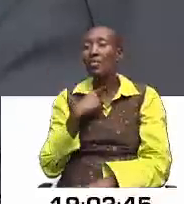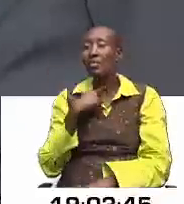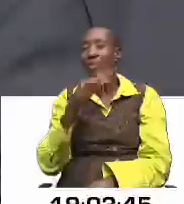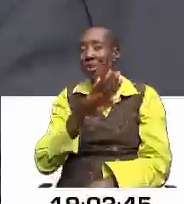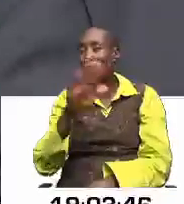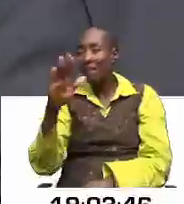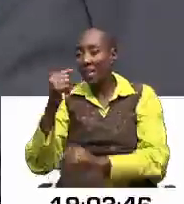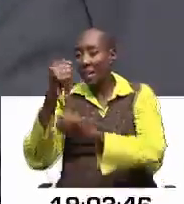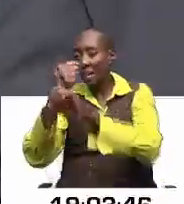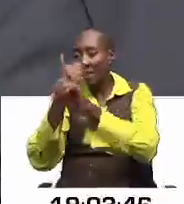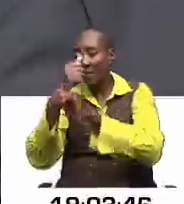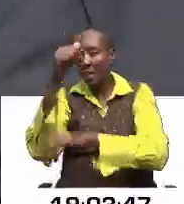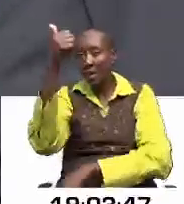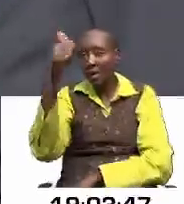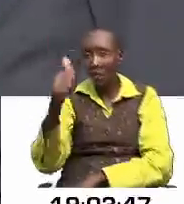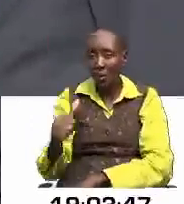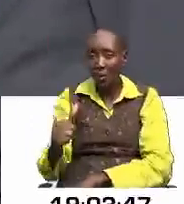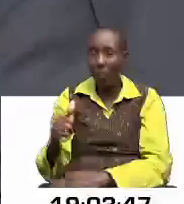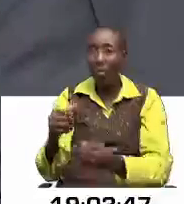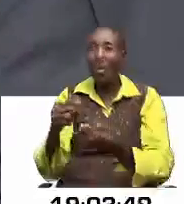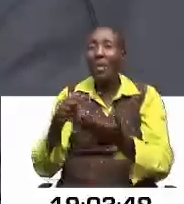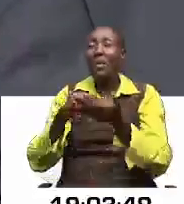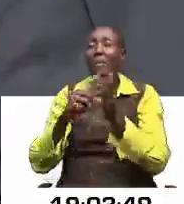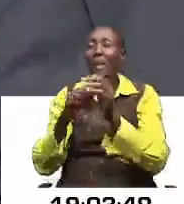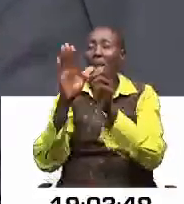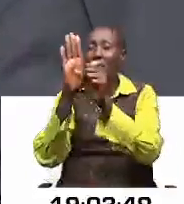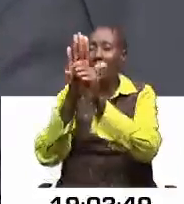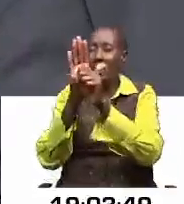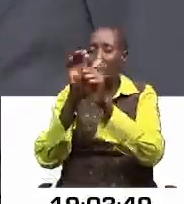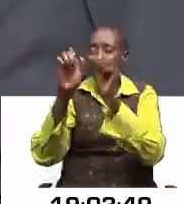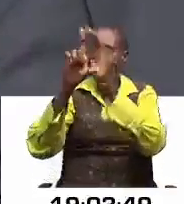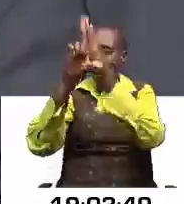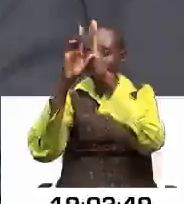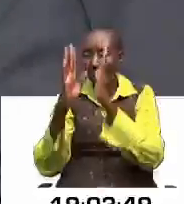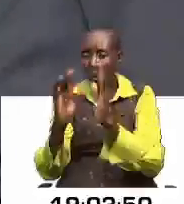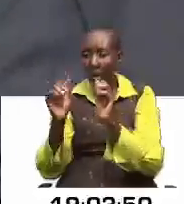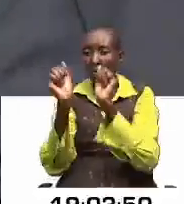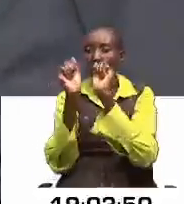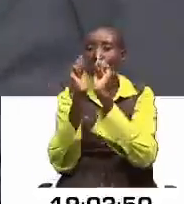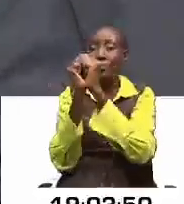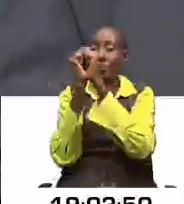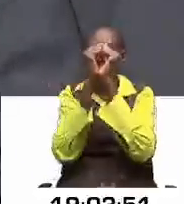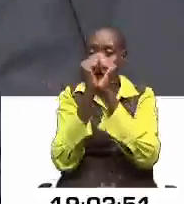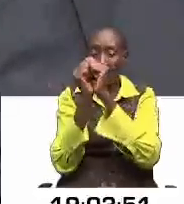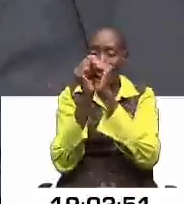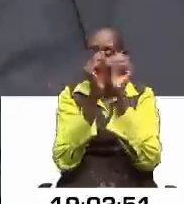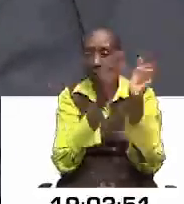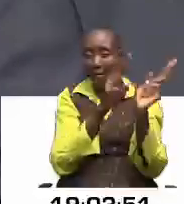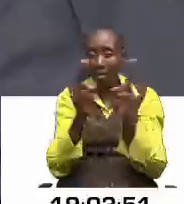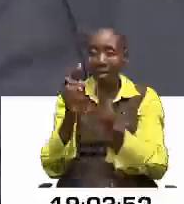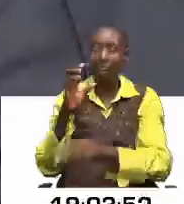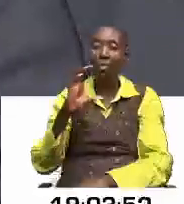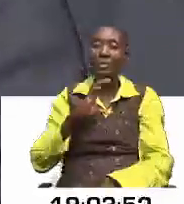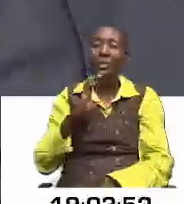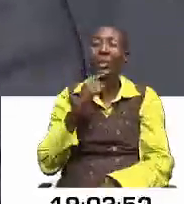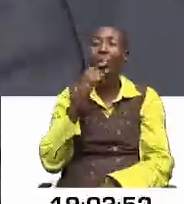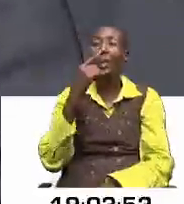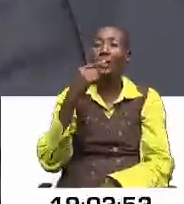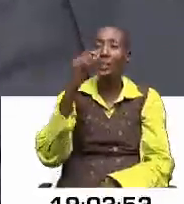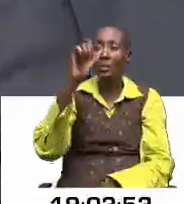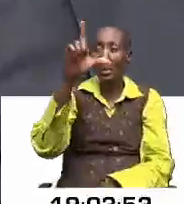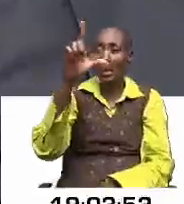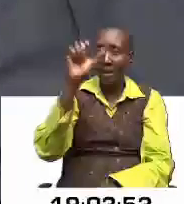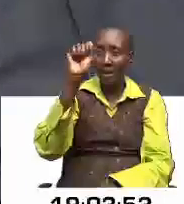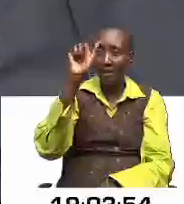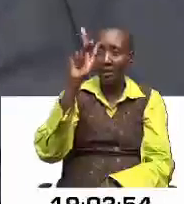kuwatetea. Ndiposa utasikia kwamba wengi mawakili na pia raia wa kawaida watasema kwamba LSK